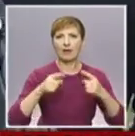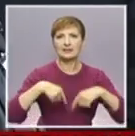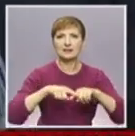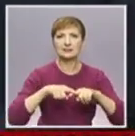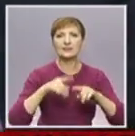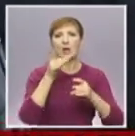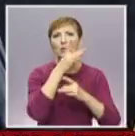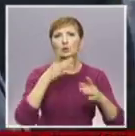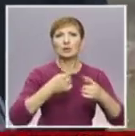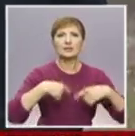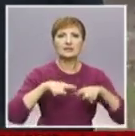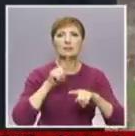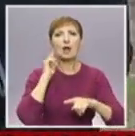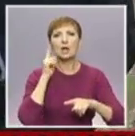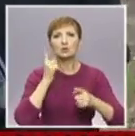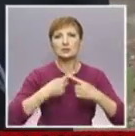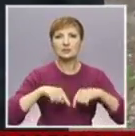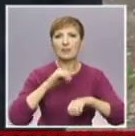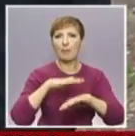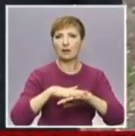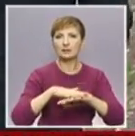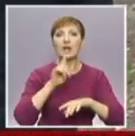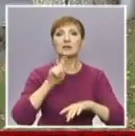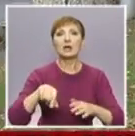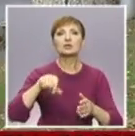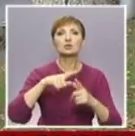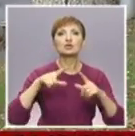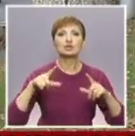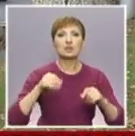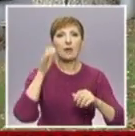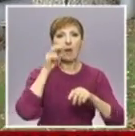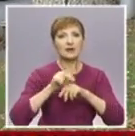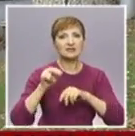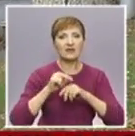этнокультурными объединениями, молодежными и финансовыми структурами, а также с учреждениями